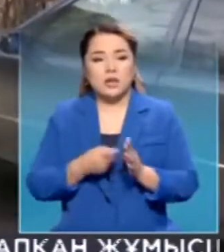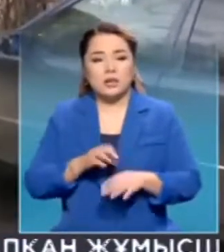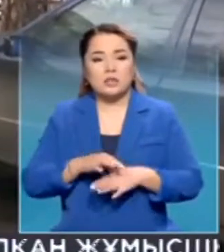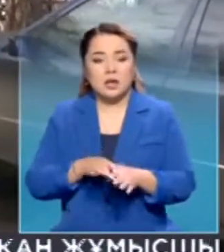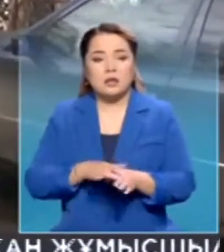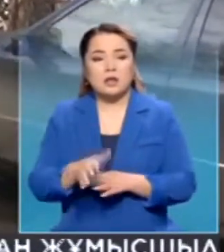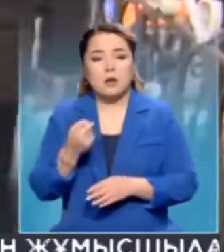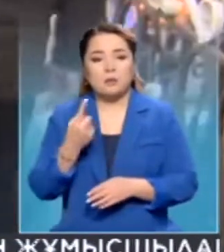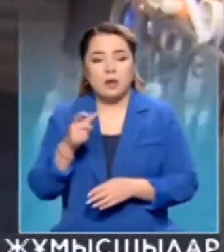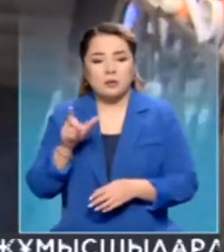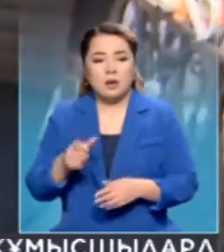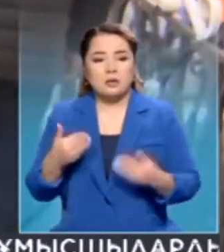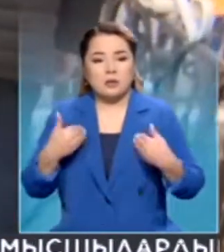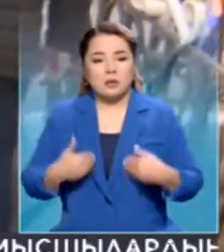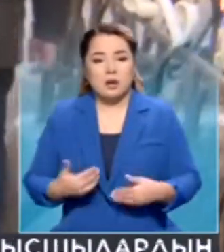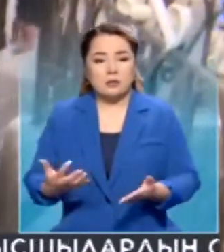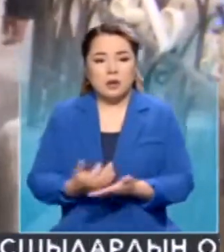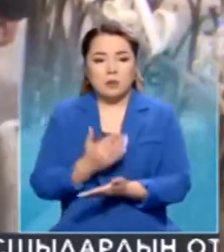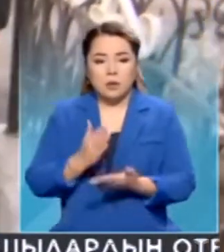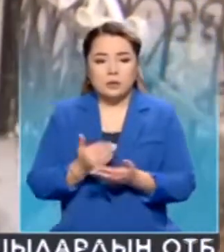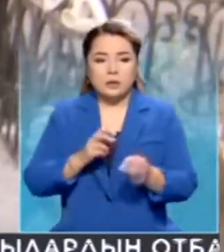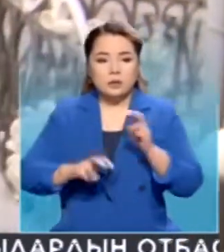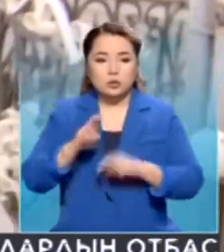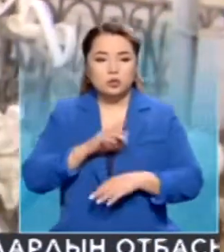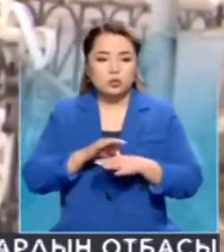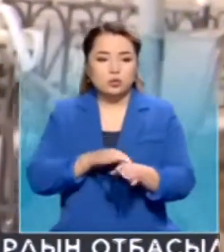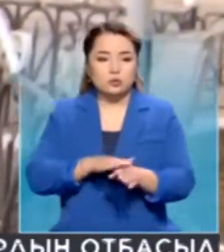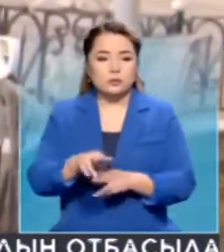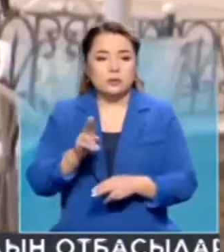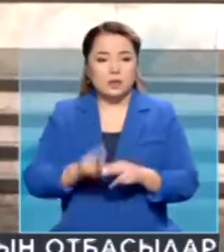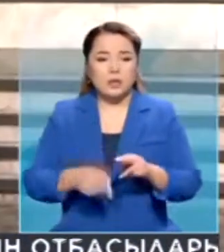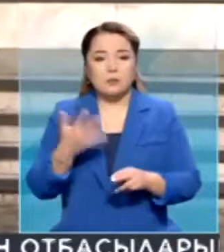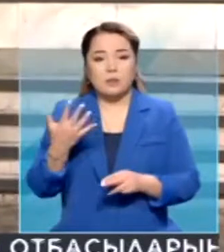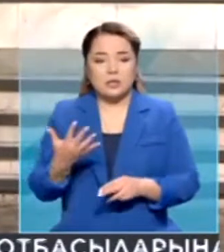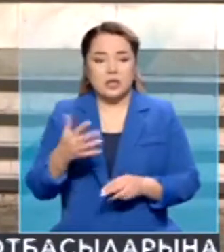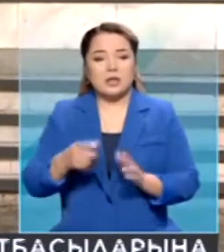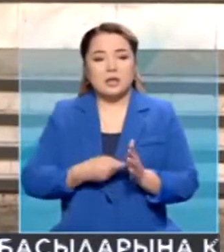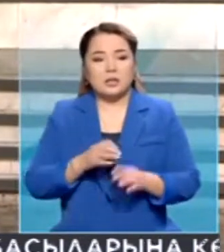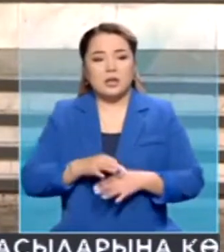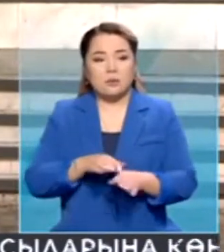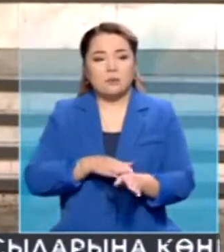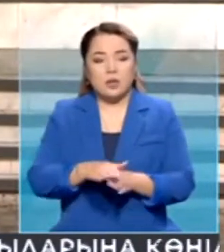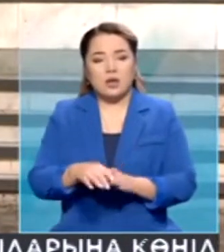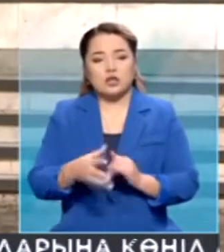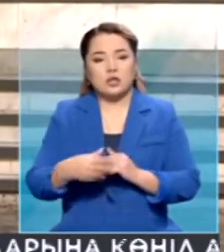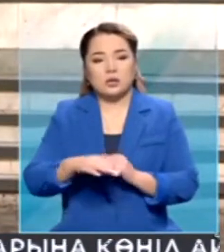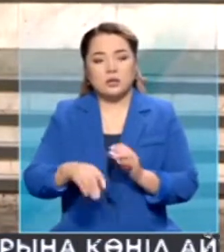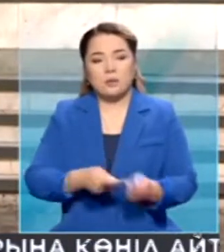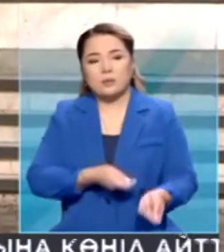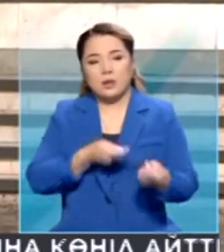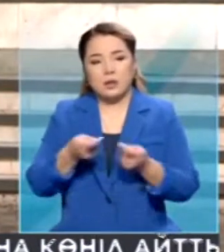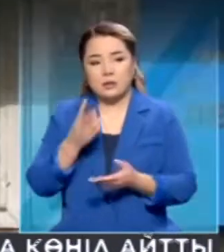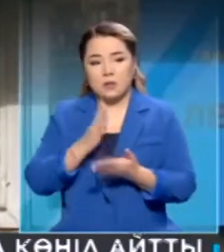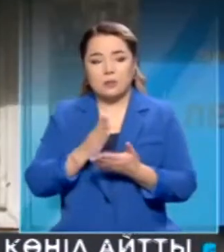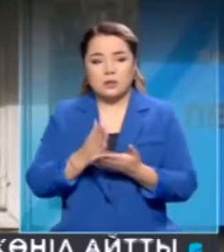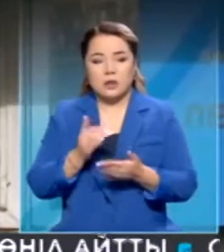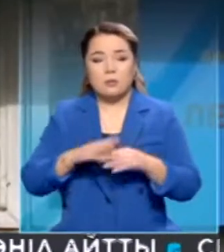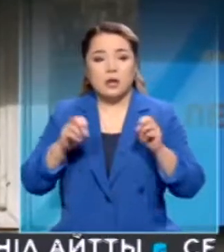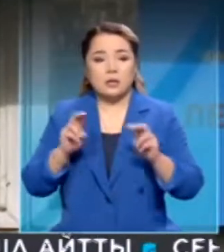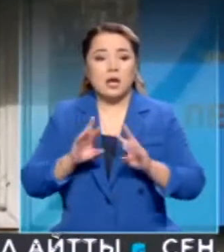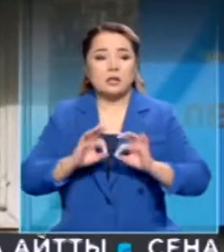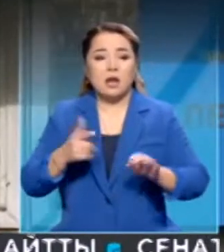сосын тағы бірінің мәйтін тапқан. Бір шама іздестіру жұмыстарынан кейін 5-ші кеншінің мәйтін жер бетіне шығарған. Мамандардың